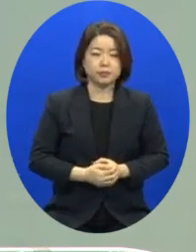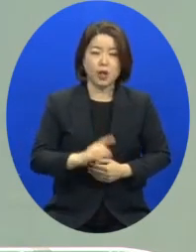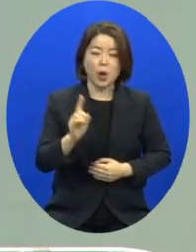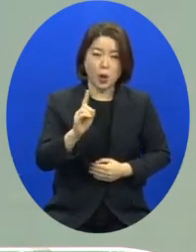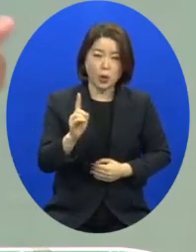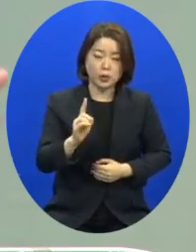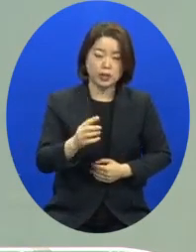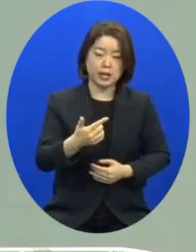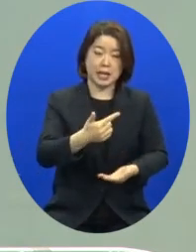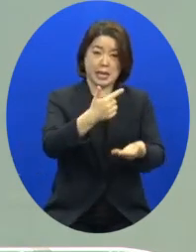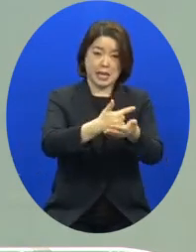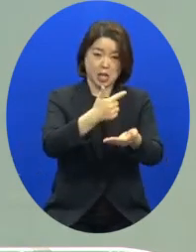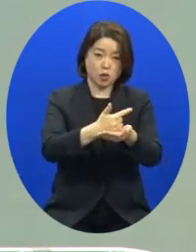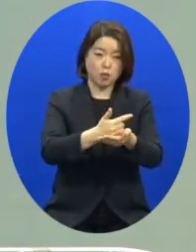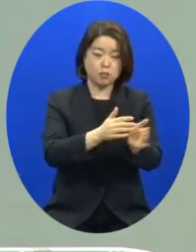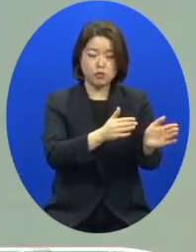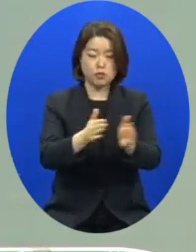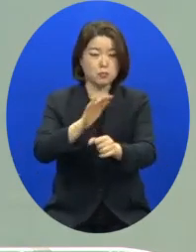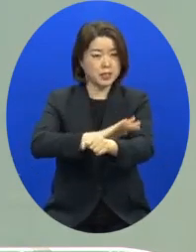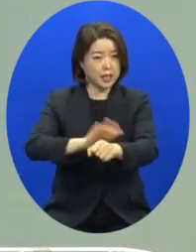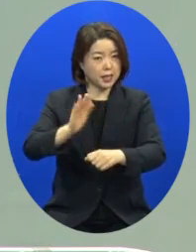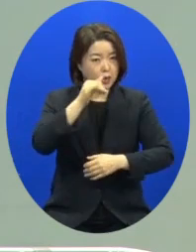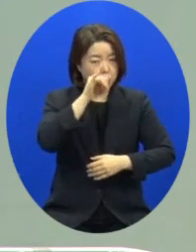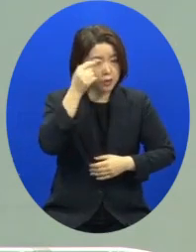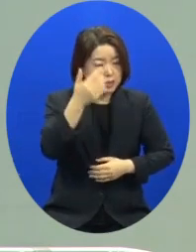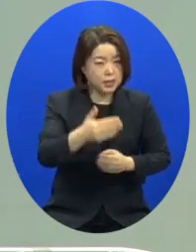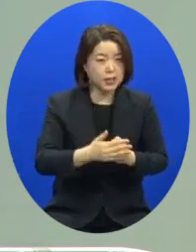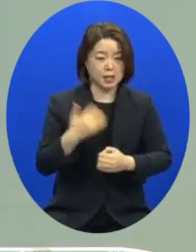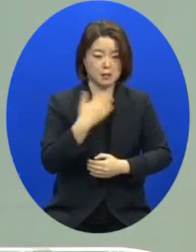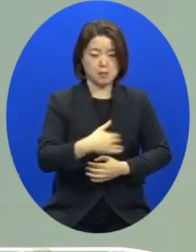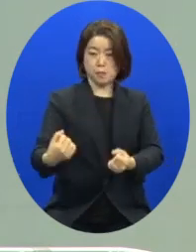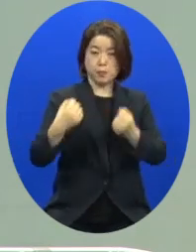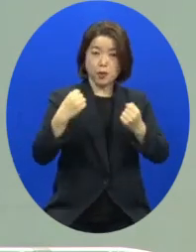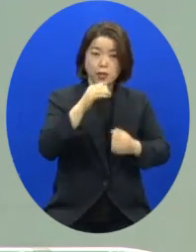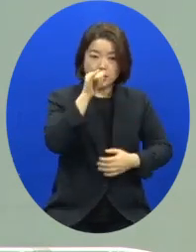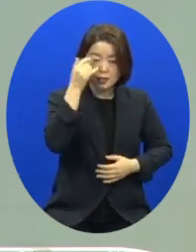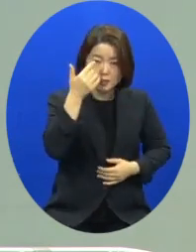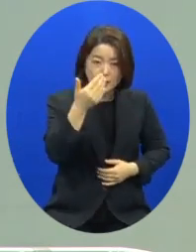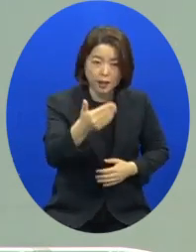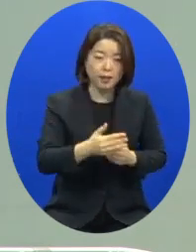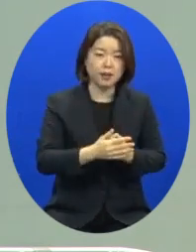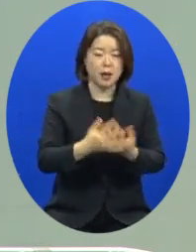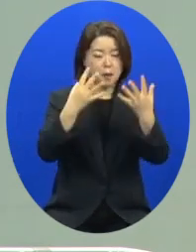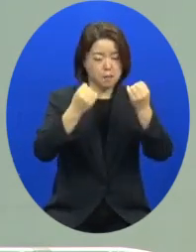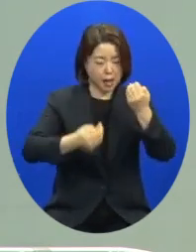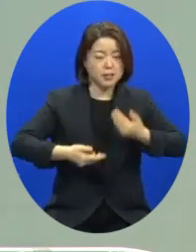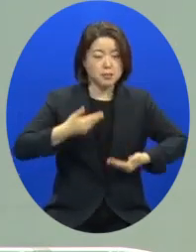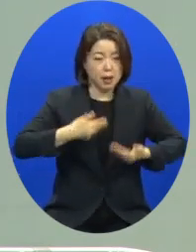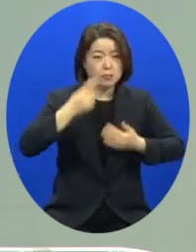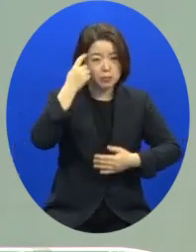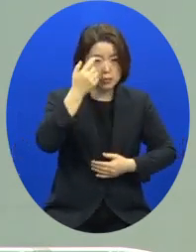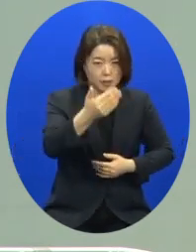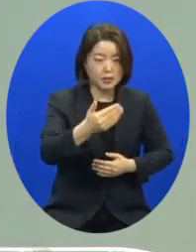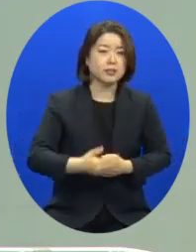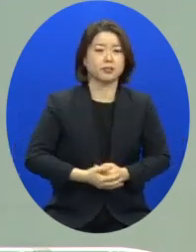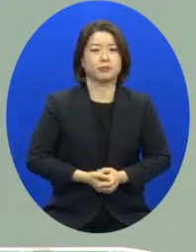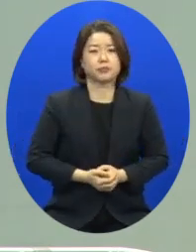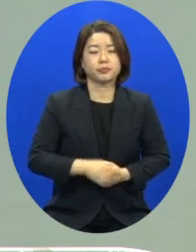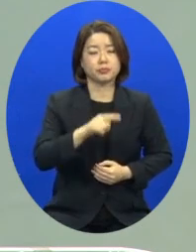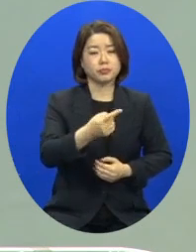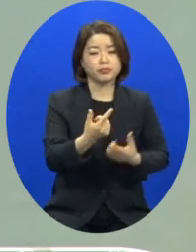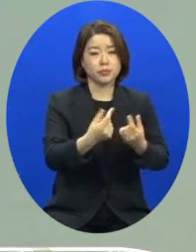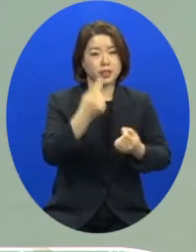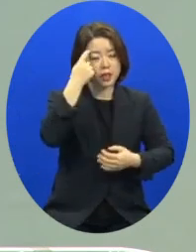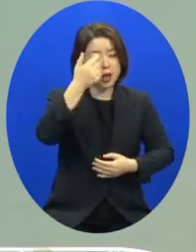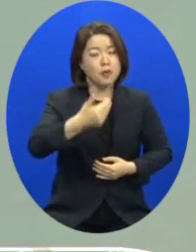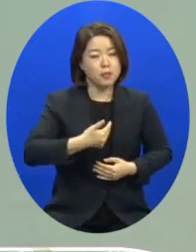어떻게 논문 준비는 잘 되고 있냐? 몸은 건강하냐? 많이 바쁘지? 그렇게